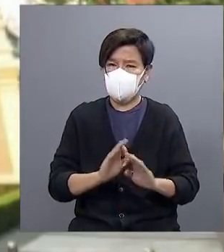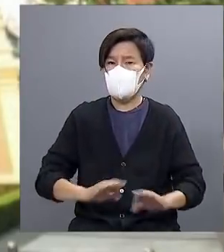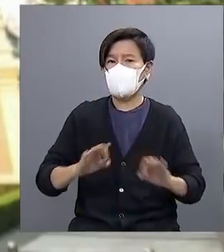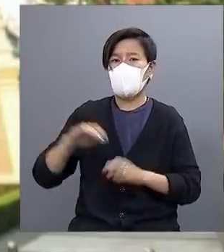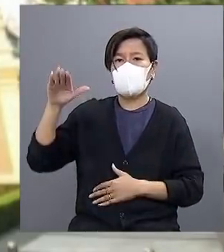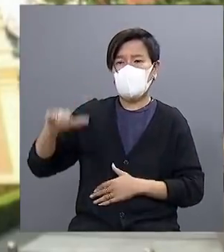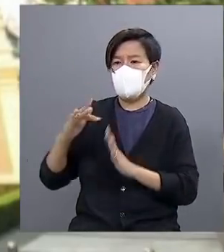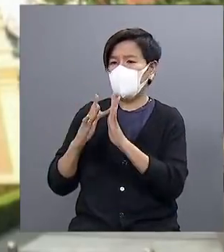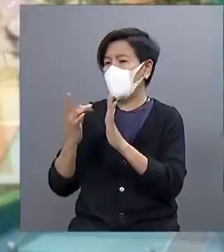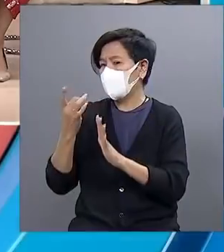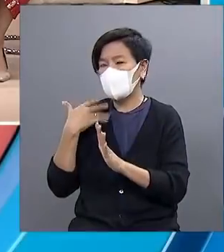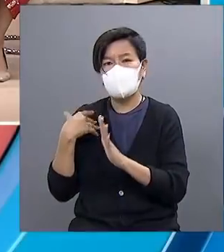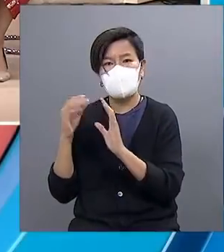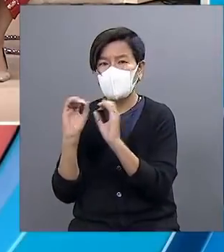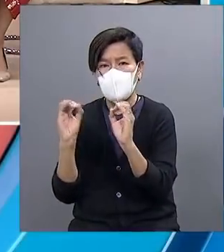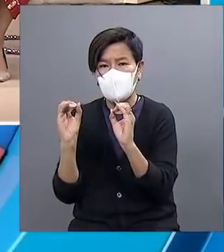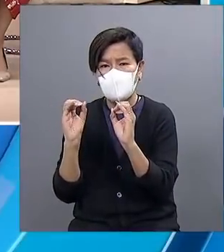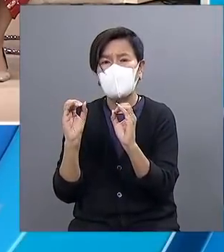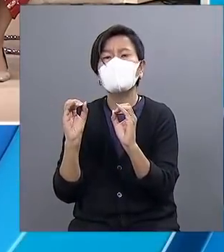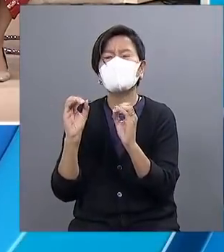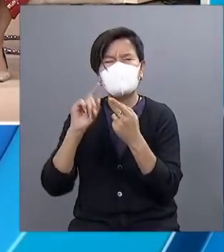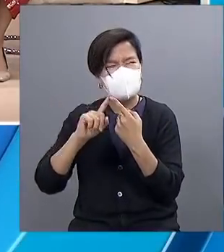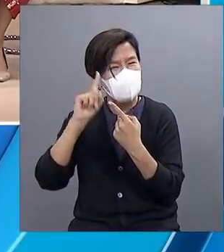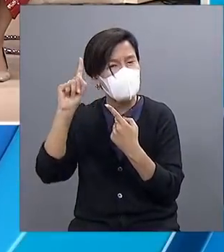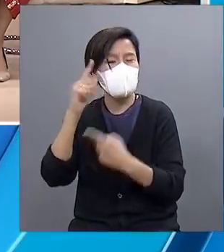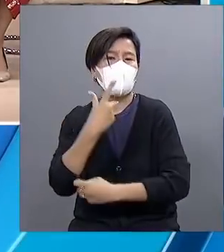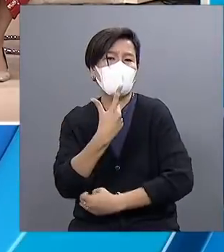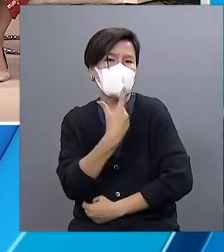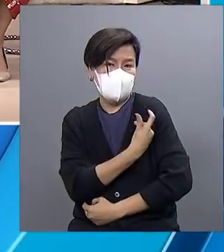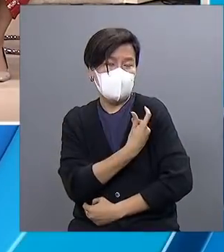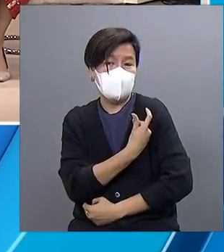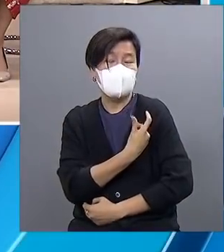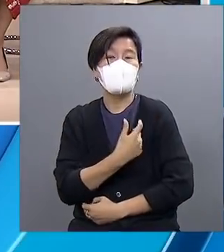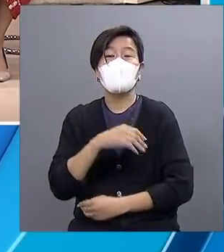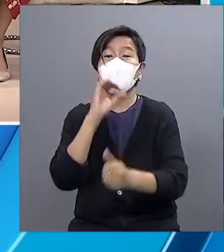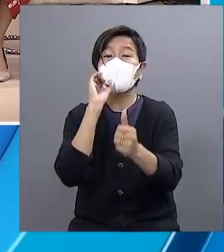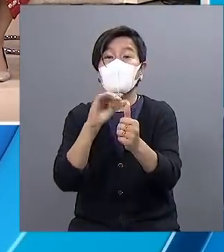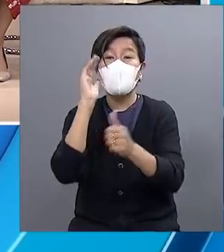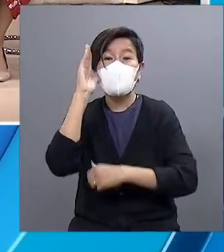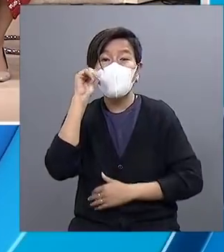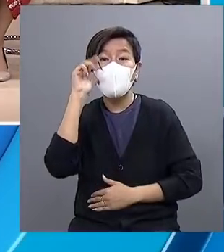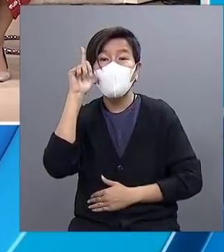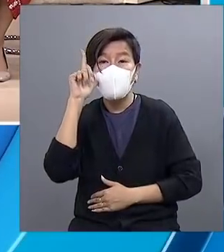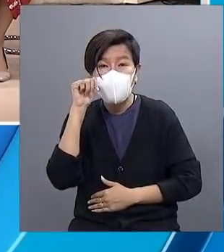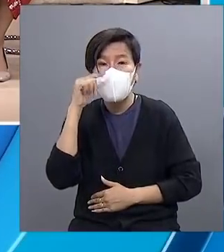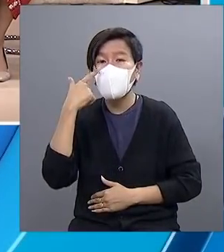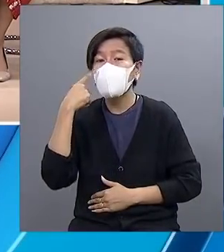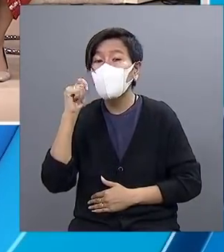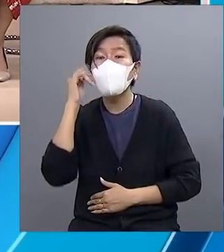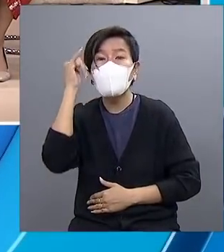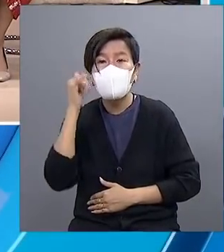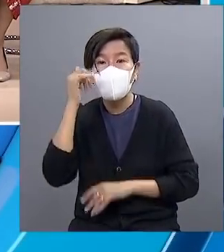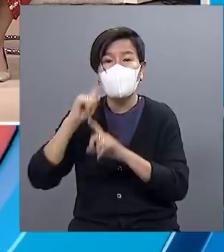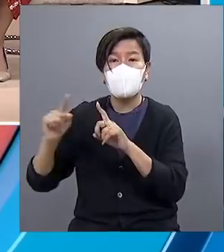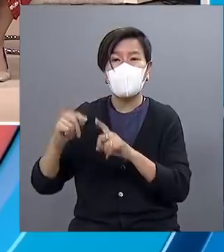ผมเอานะครับก็ได้คำตอบใครผู้ปกครองนะครับเพราะคุณแม่คุณตาคุณยายที่มีบุตรหลานนะเนี่ยสบายใจได้แล้วนะครับว่ามีวัคซีน